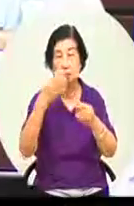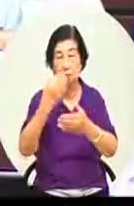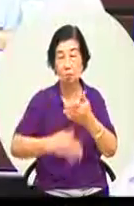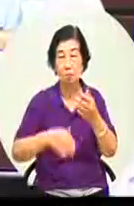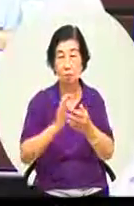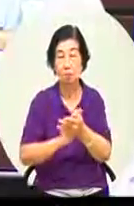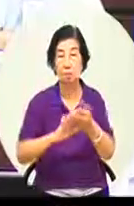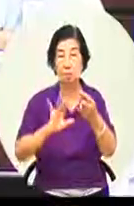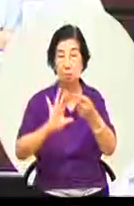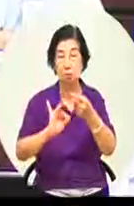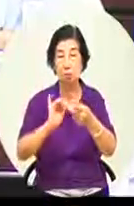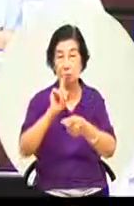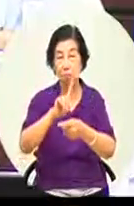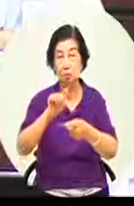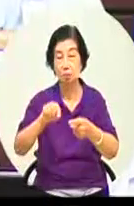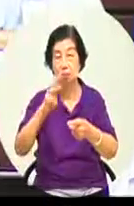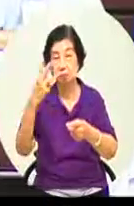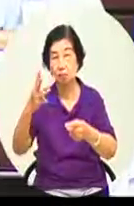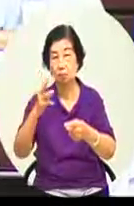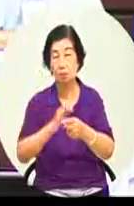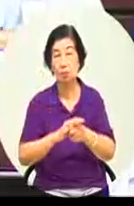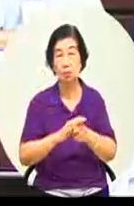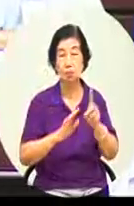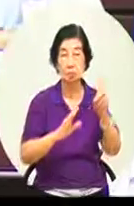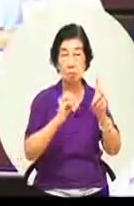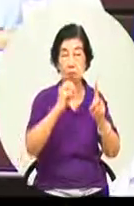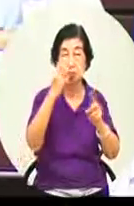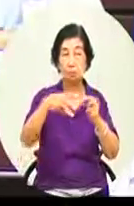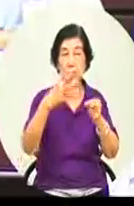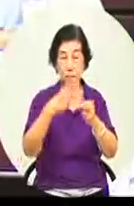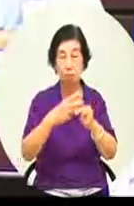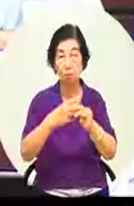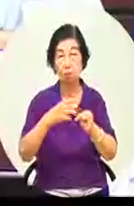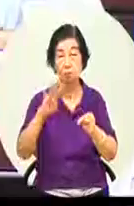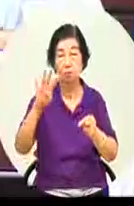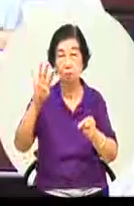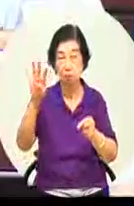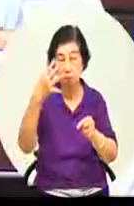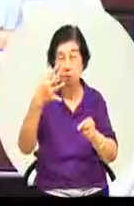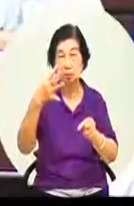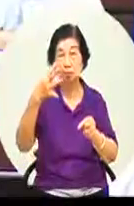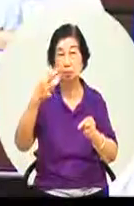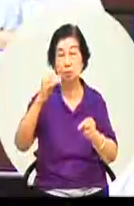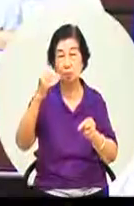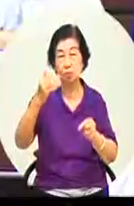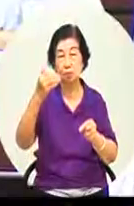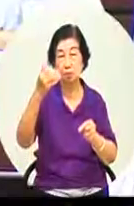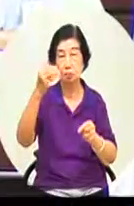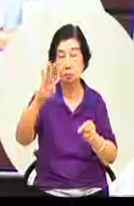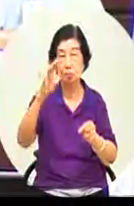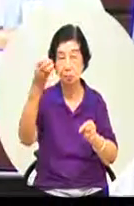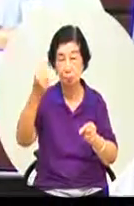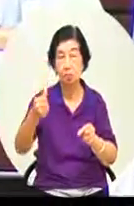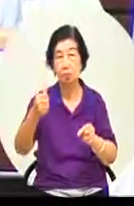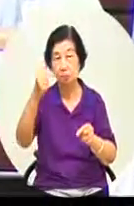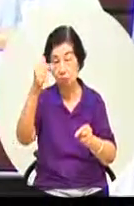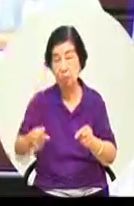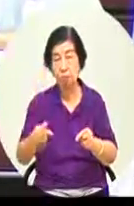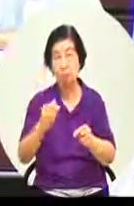那在产值的部分呢，103年是449亿的产值，那增加 加了，跟前年相比